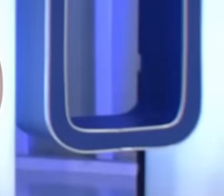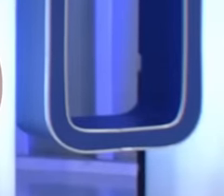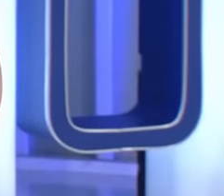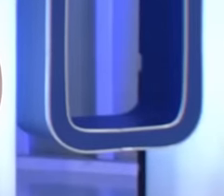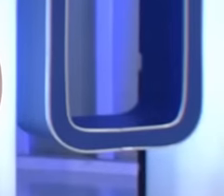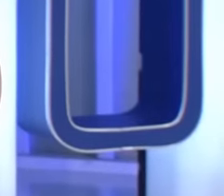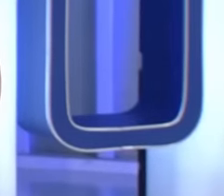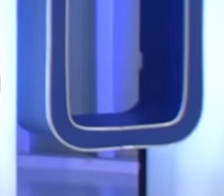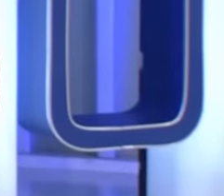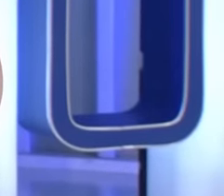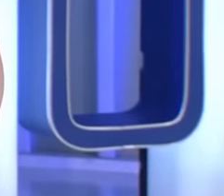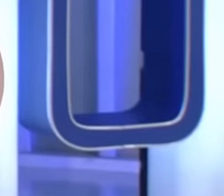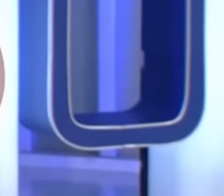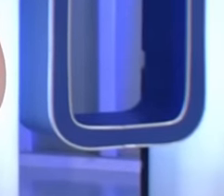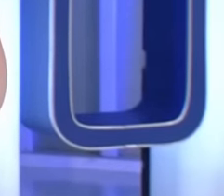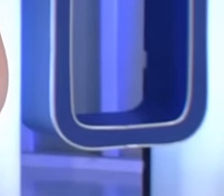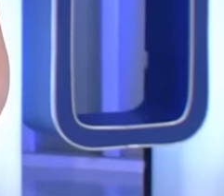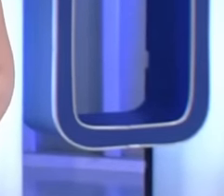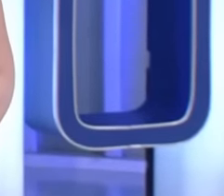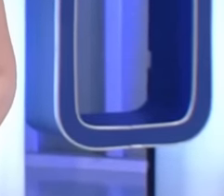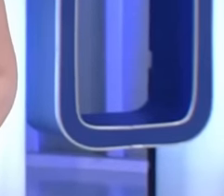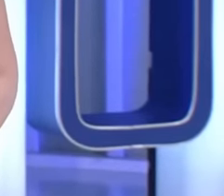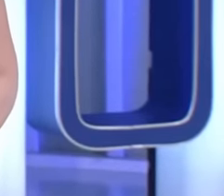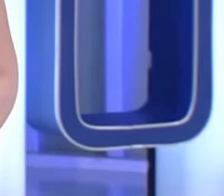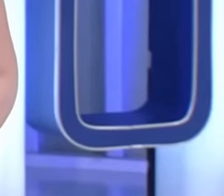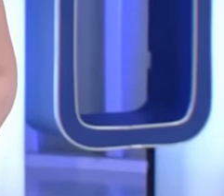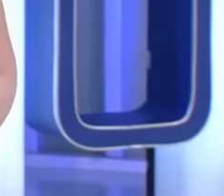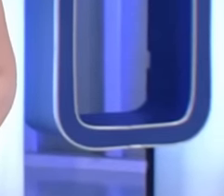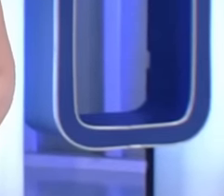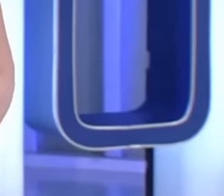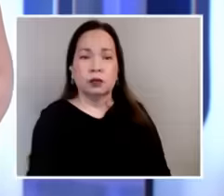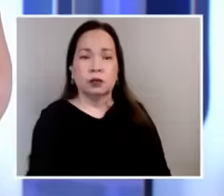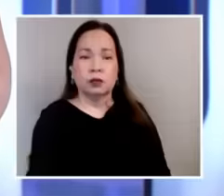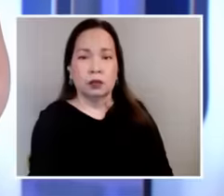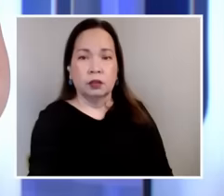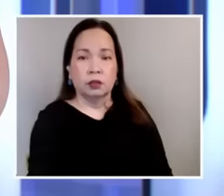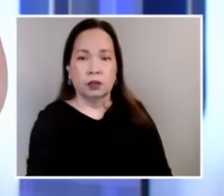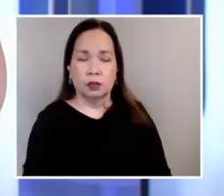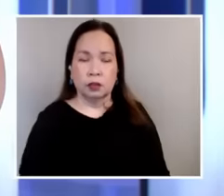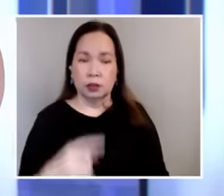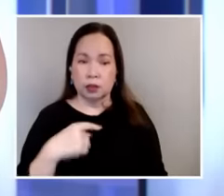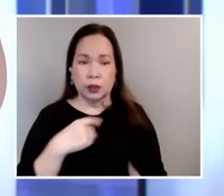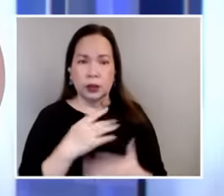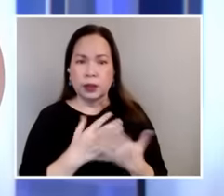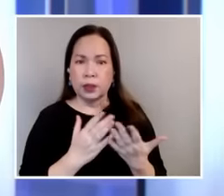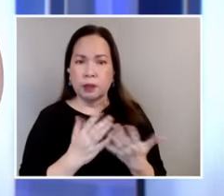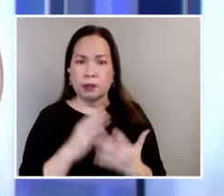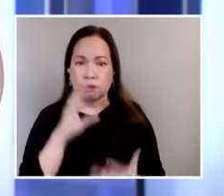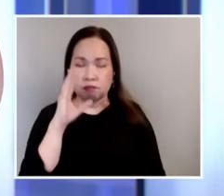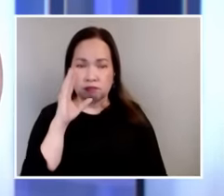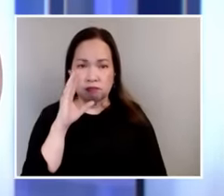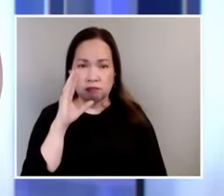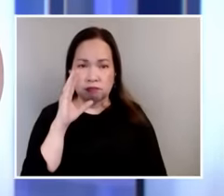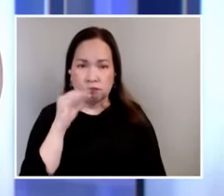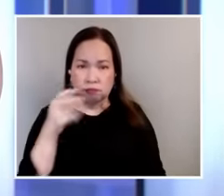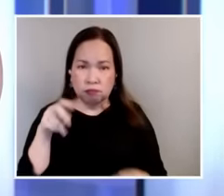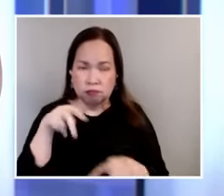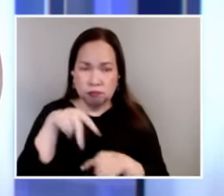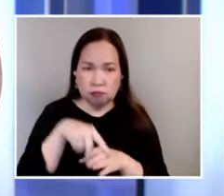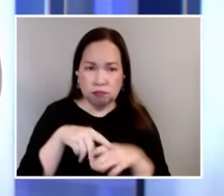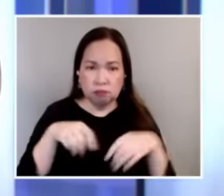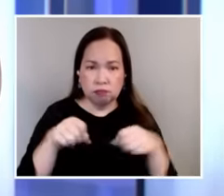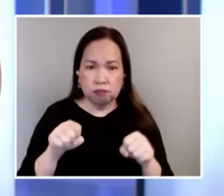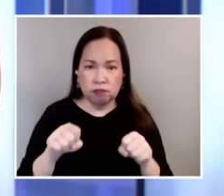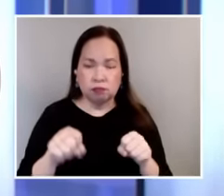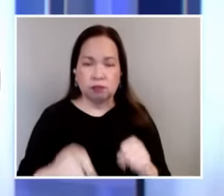Iniimbestigahan ng Cebu City Police ang pamamaril ng ilang lalaki lulan ng motorsiklo sa isang bake shop sa